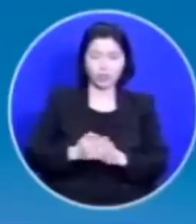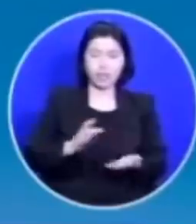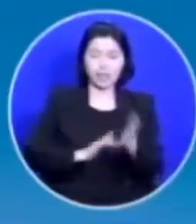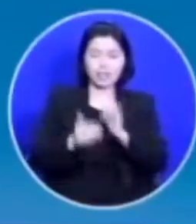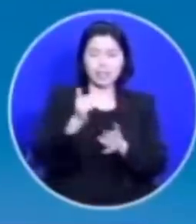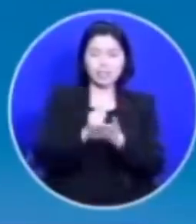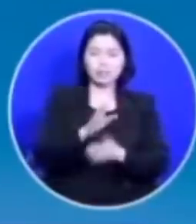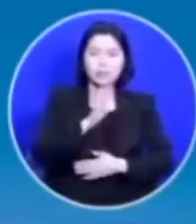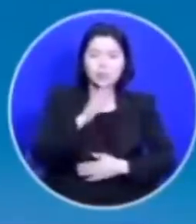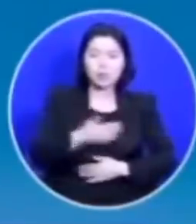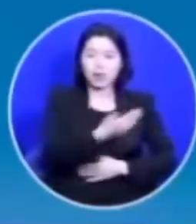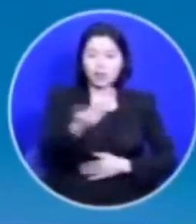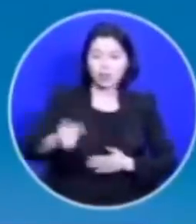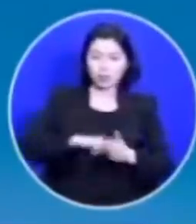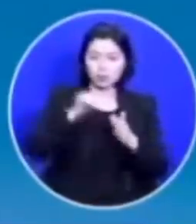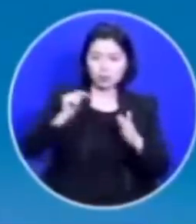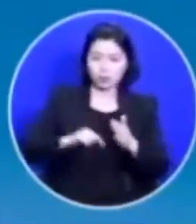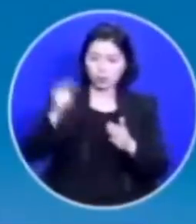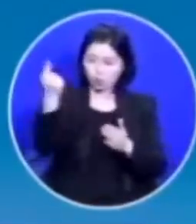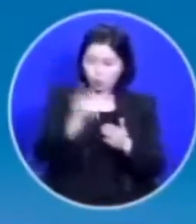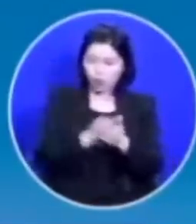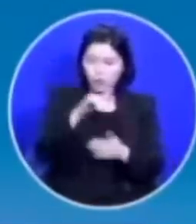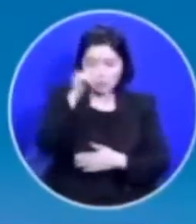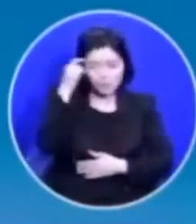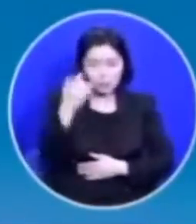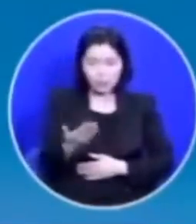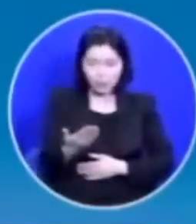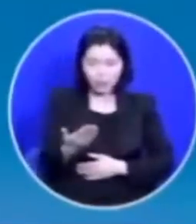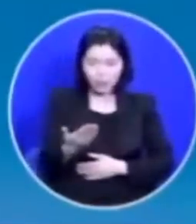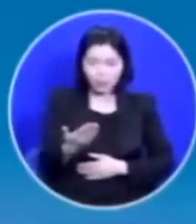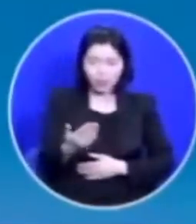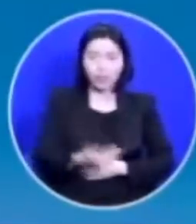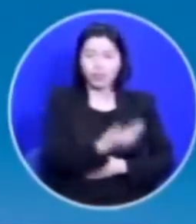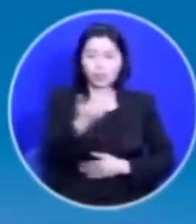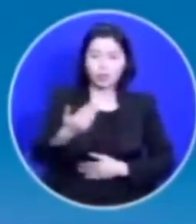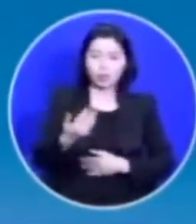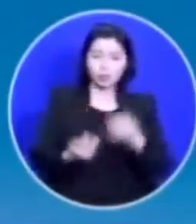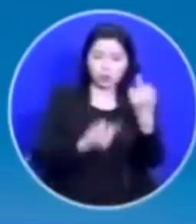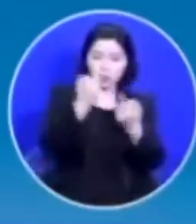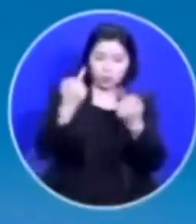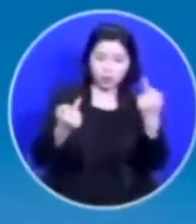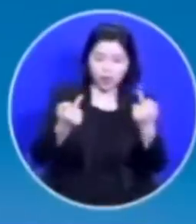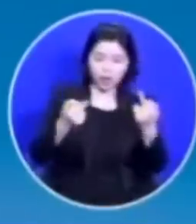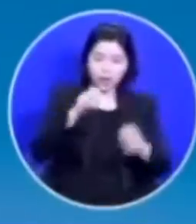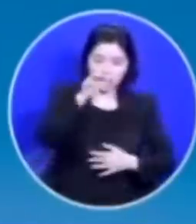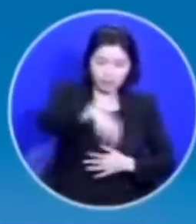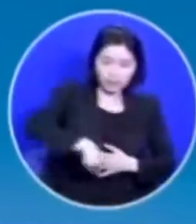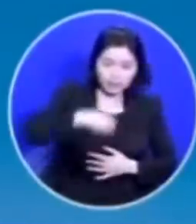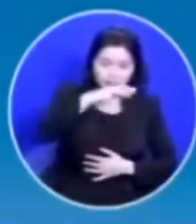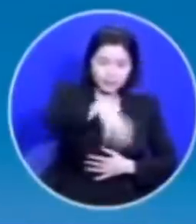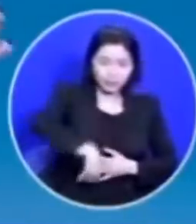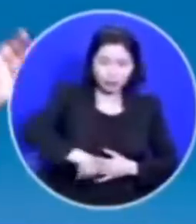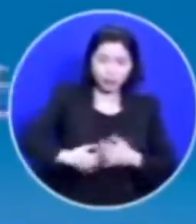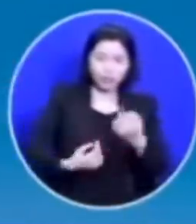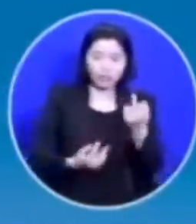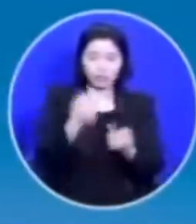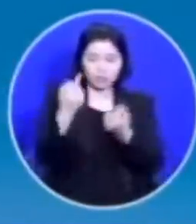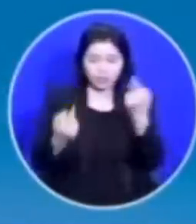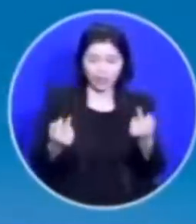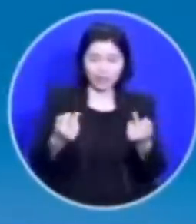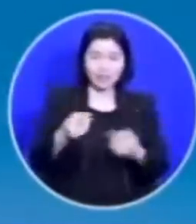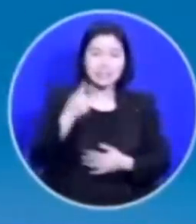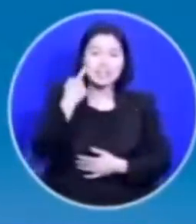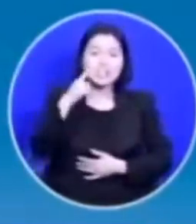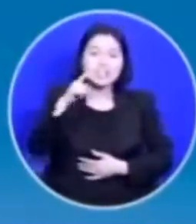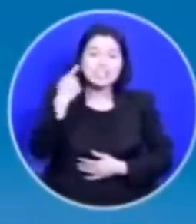예수님이 정말 여러분 아니 와 계시느냐 여러분 광산 채굴 하시는 2 금